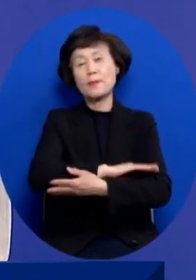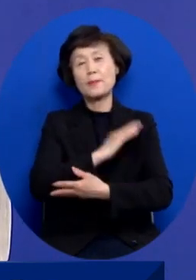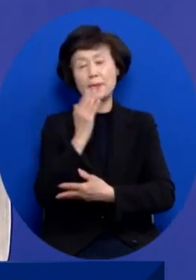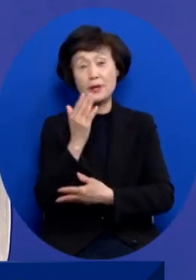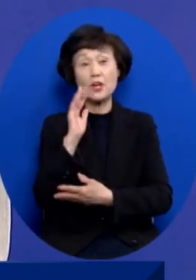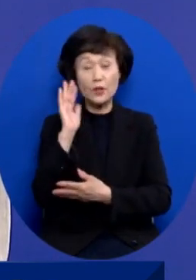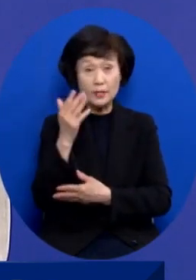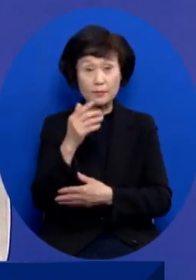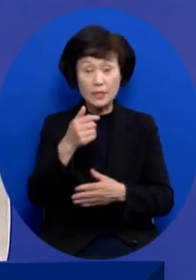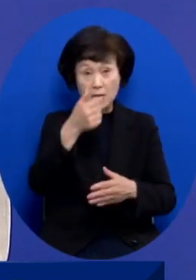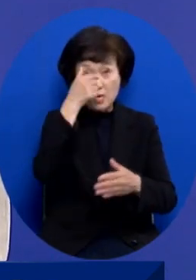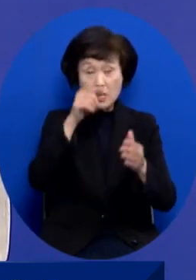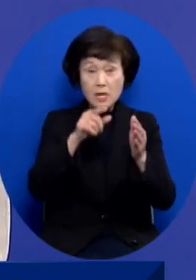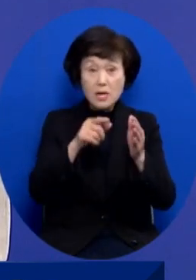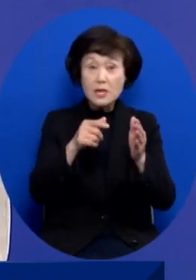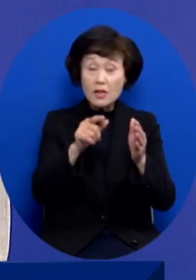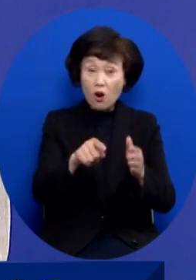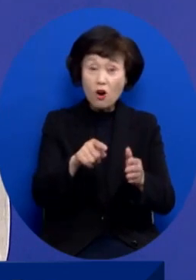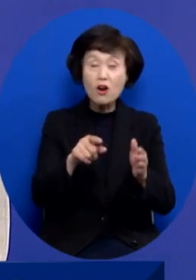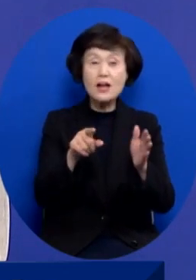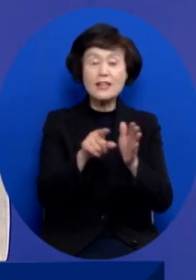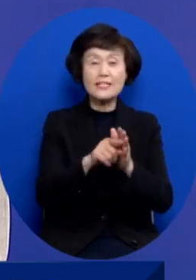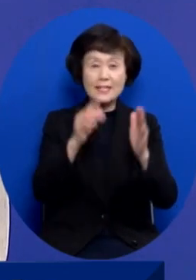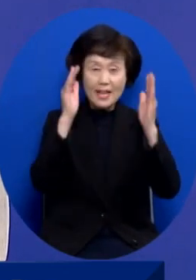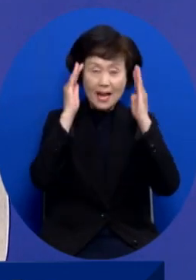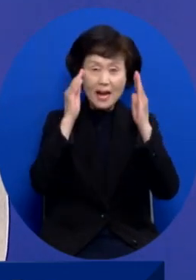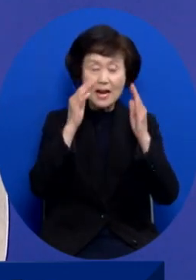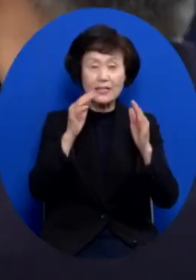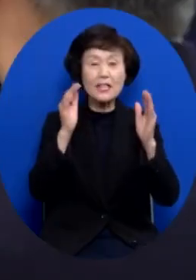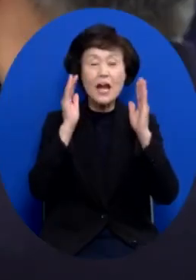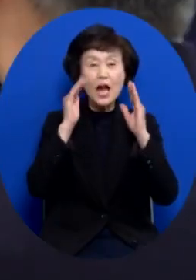학문이 아닙니다에 대해 알아봤습니다. 장현수 기자입니다.